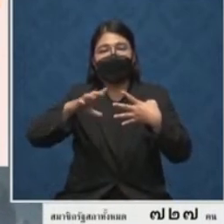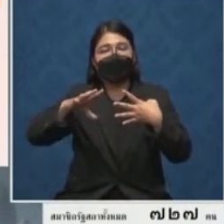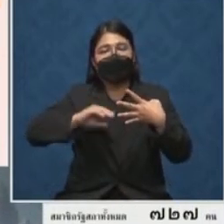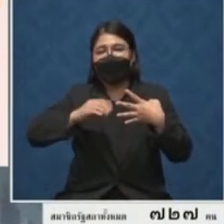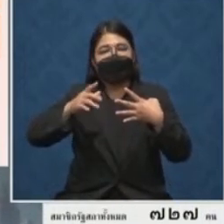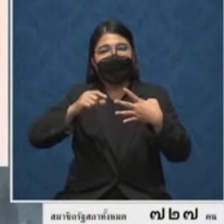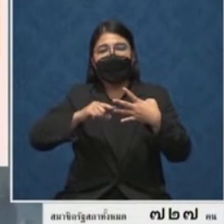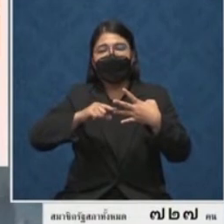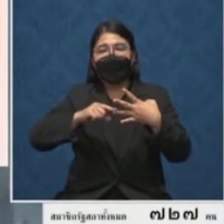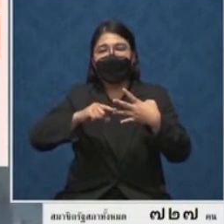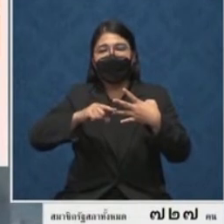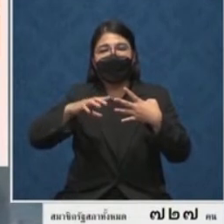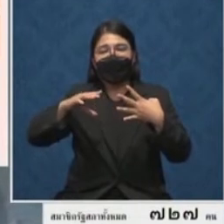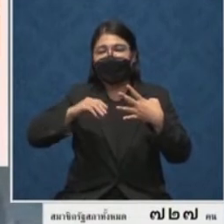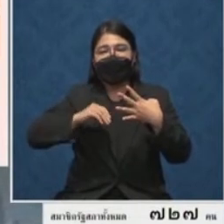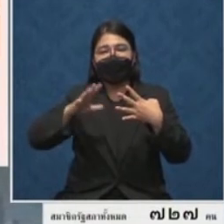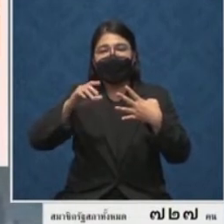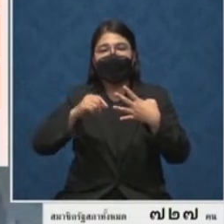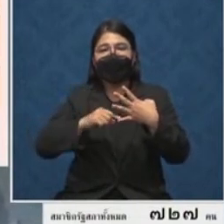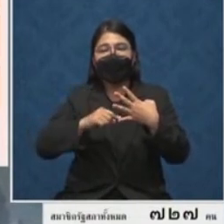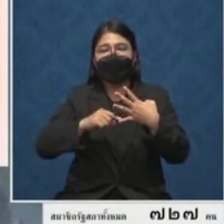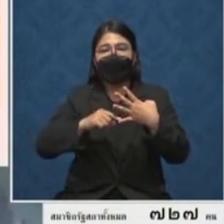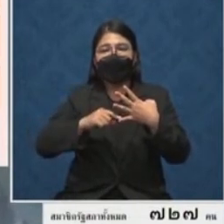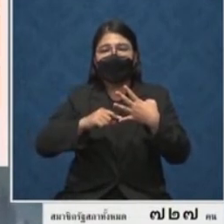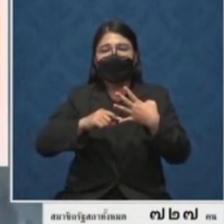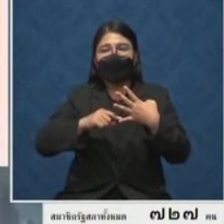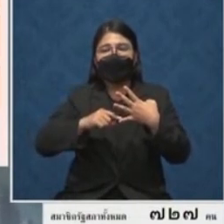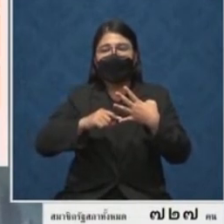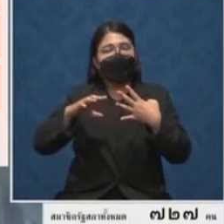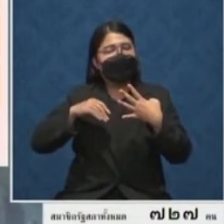ไม่รับหลักการ4ไม่รับหลักการครับ